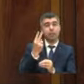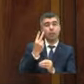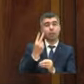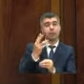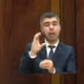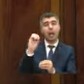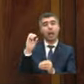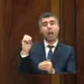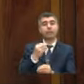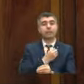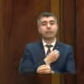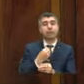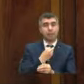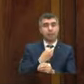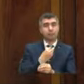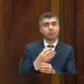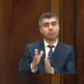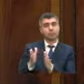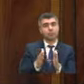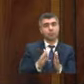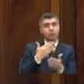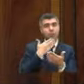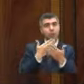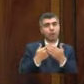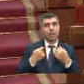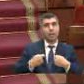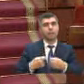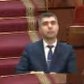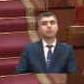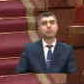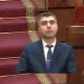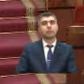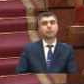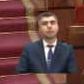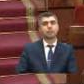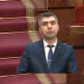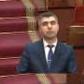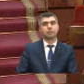وضعفهم. شكرا سيد الرئيس، شكرا لكم، شكرا.